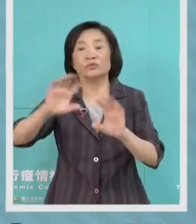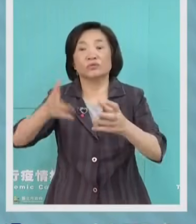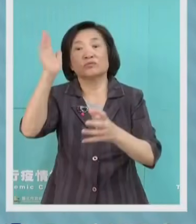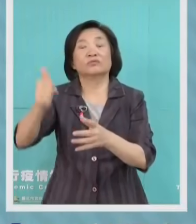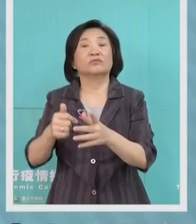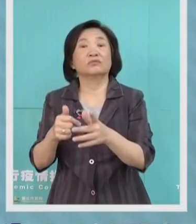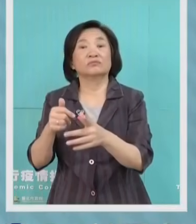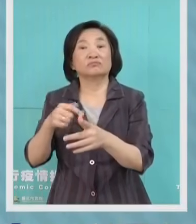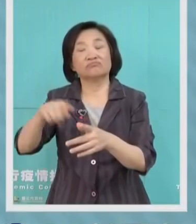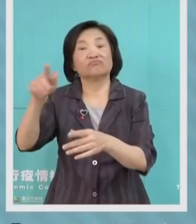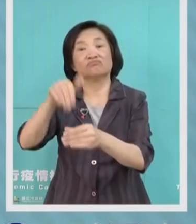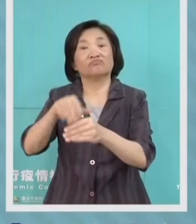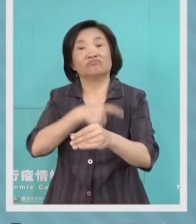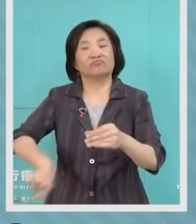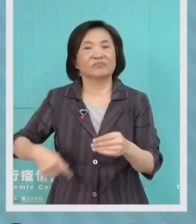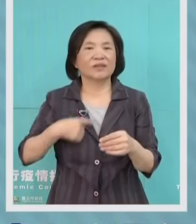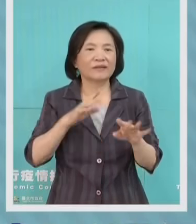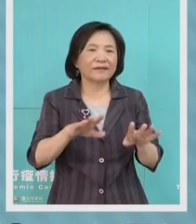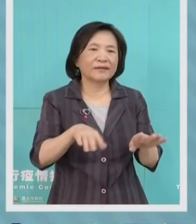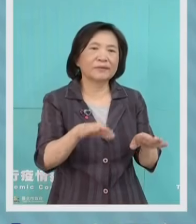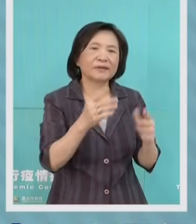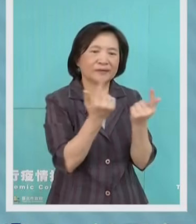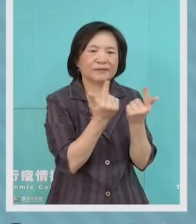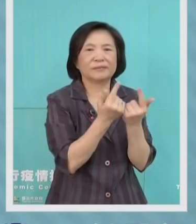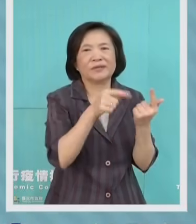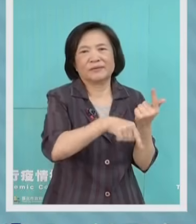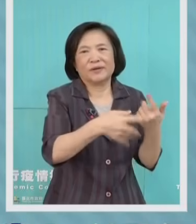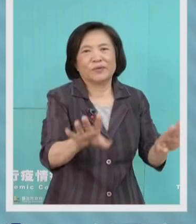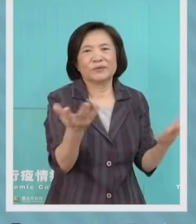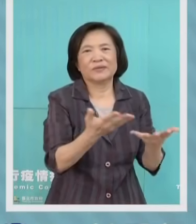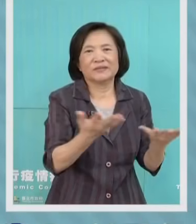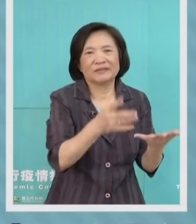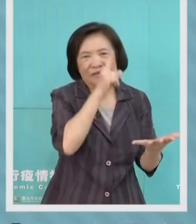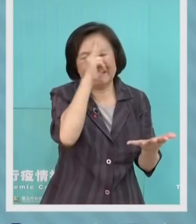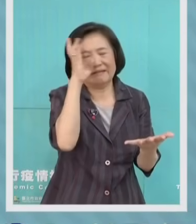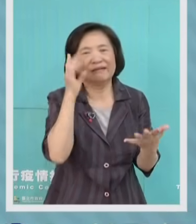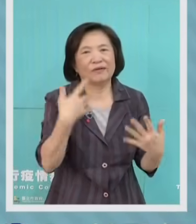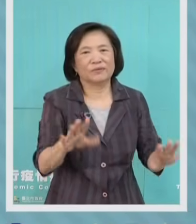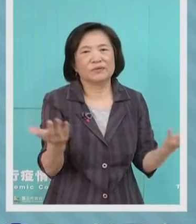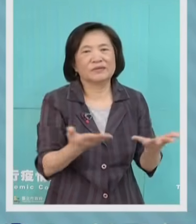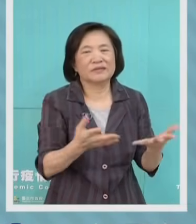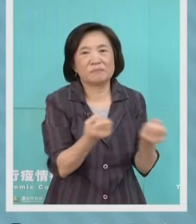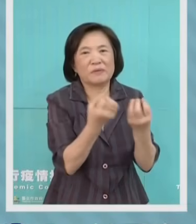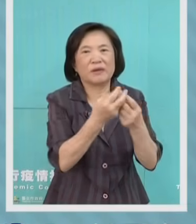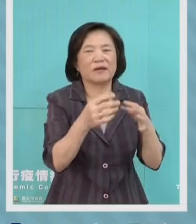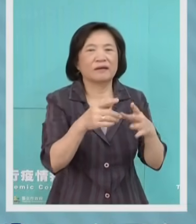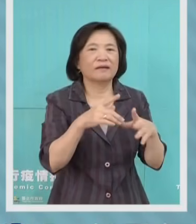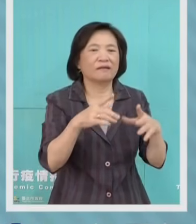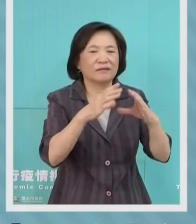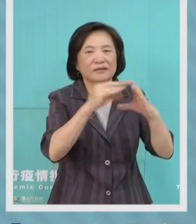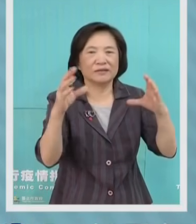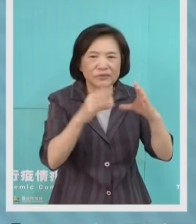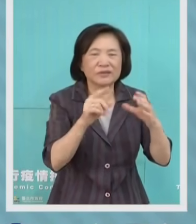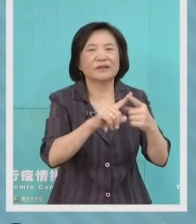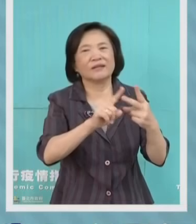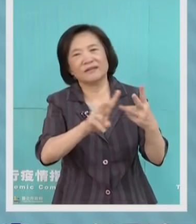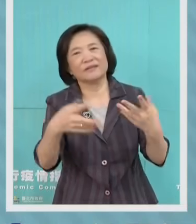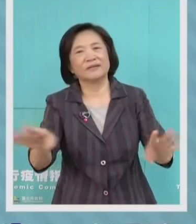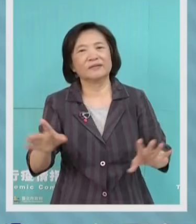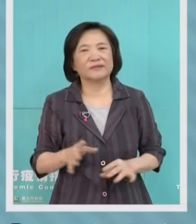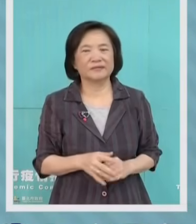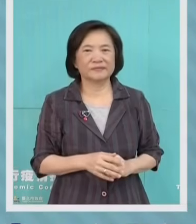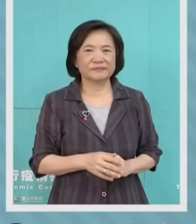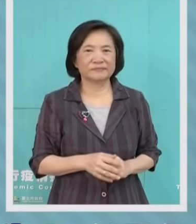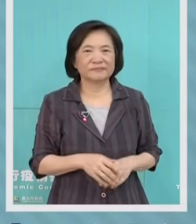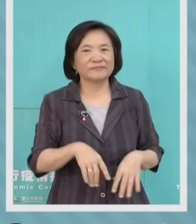把这个事情解决掉嘛。所以结论是这样的哦，这个太